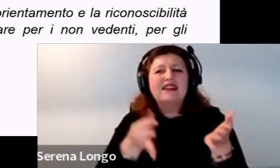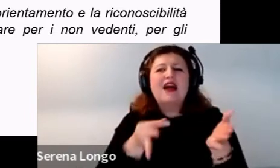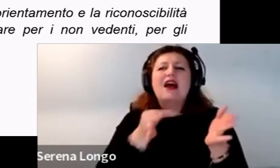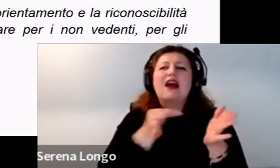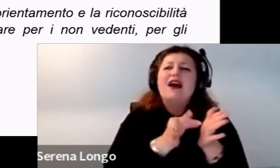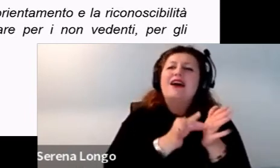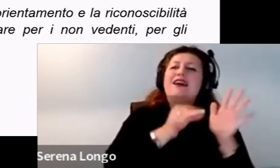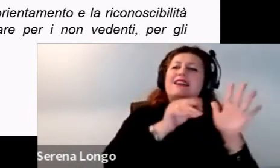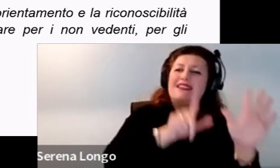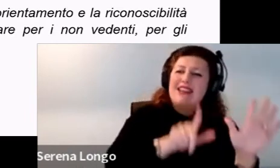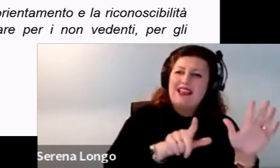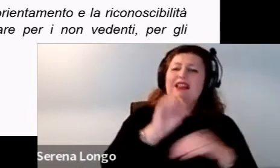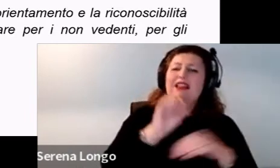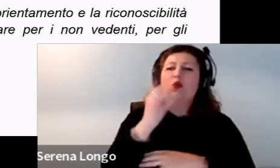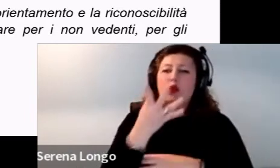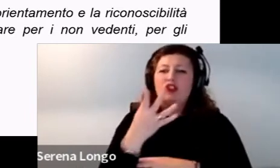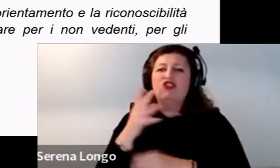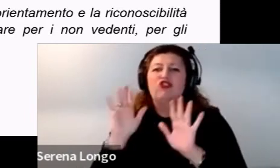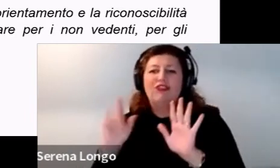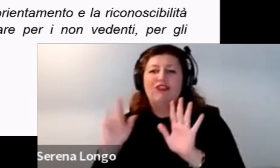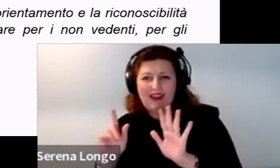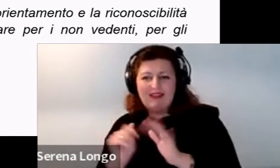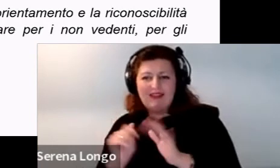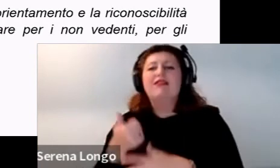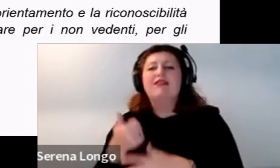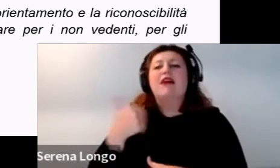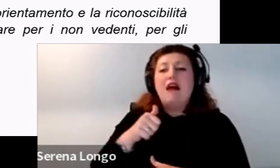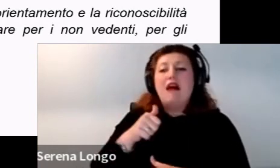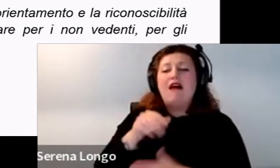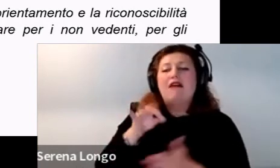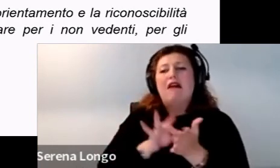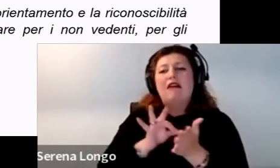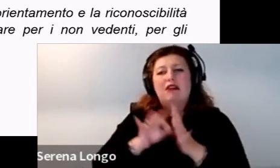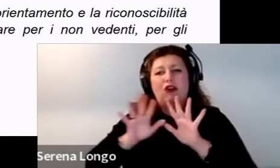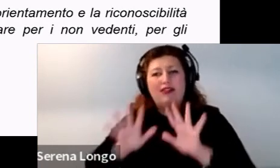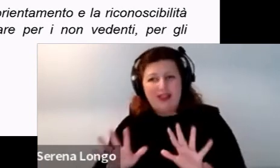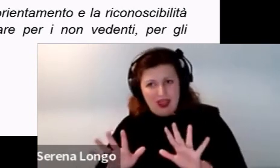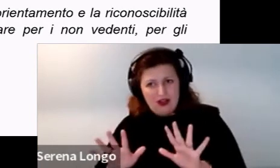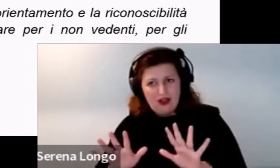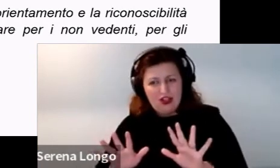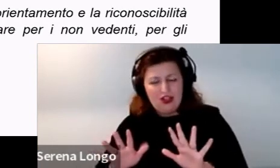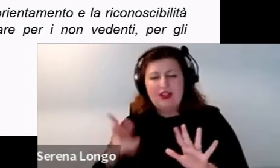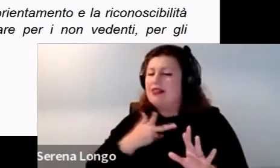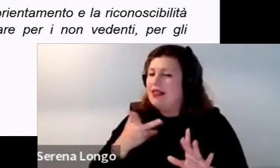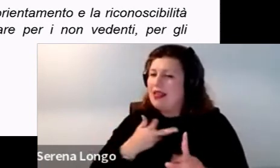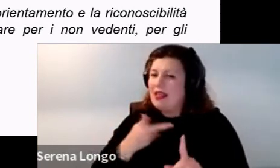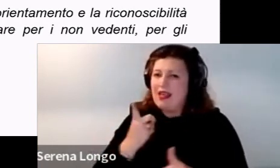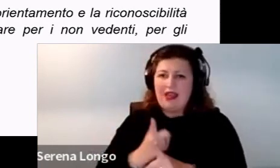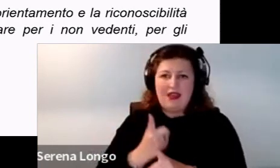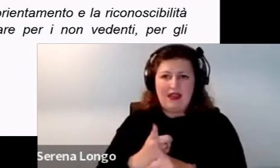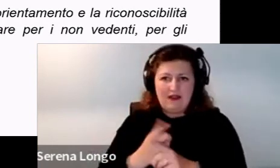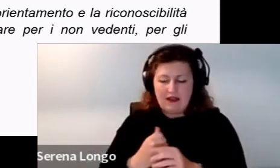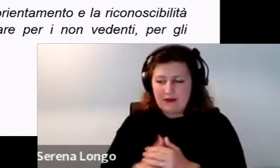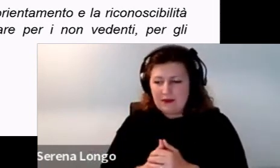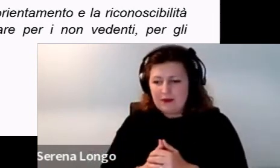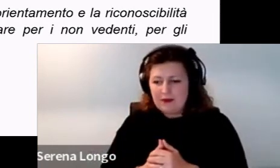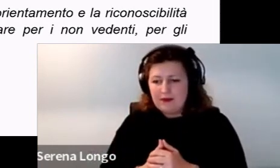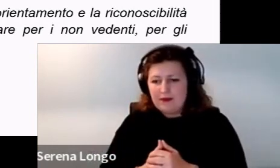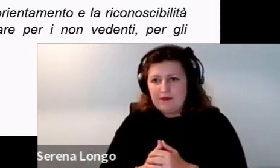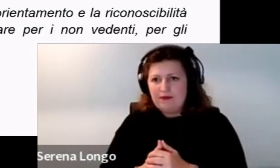e 17 e le strutture esterne, quelle dell'articolo 10, e qui richiamano una serie poi di prescrizioni che non vi